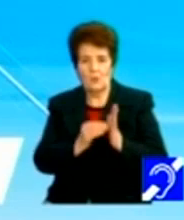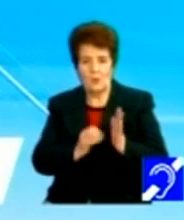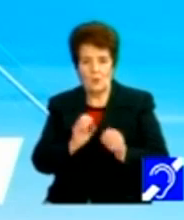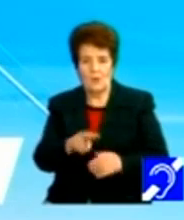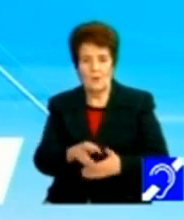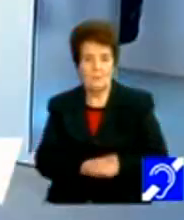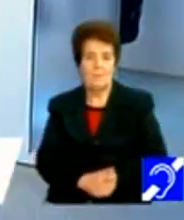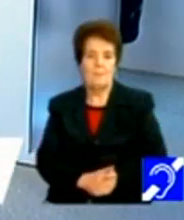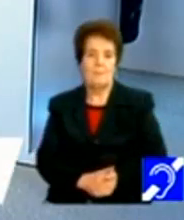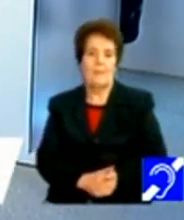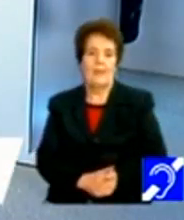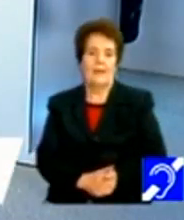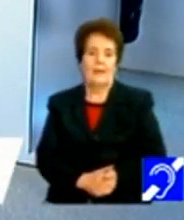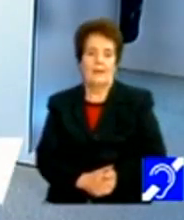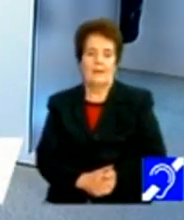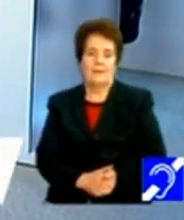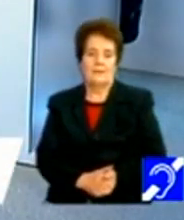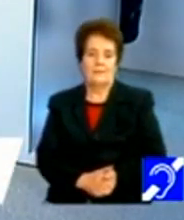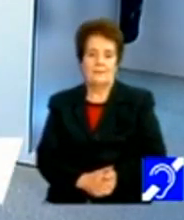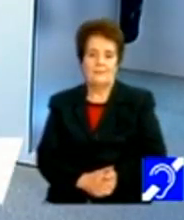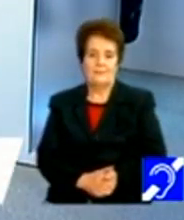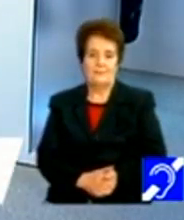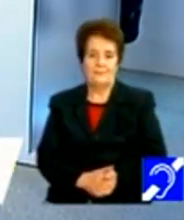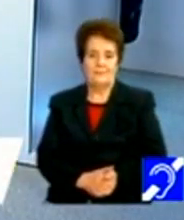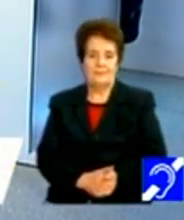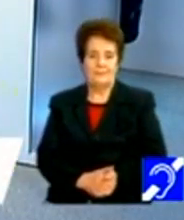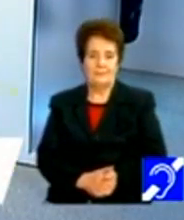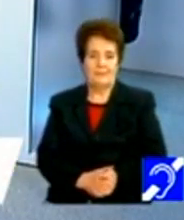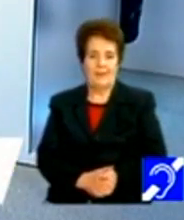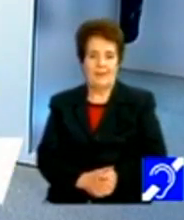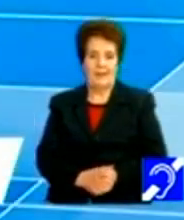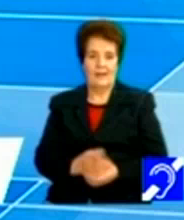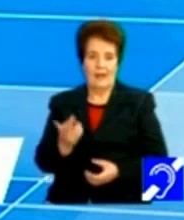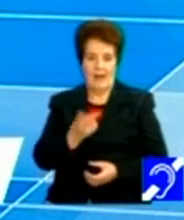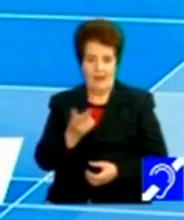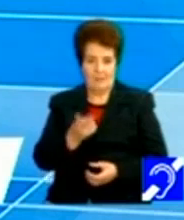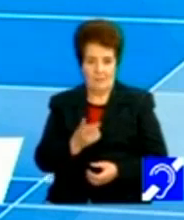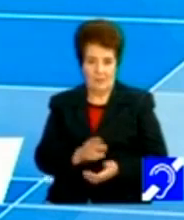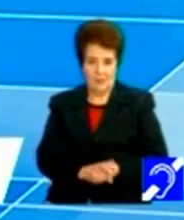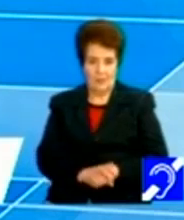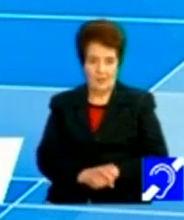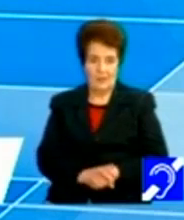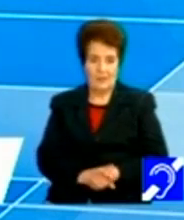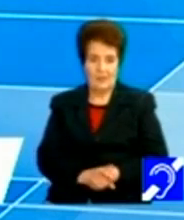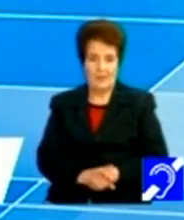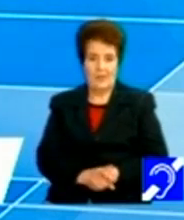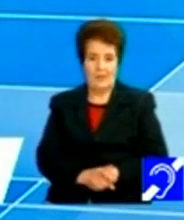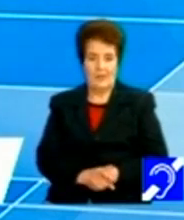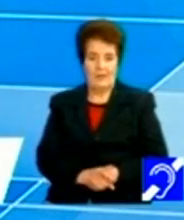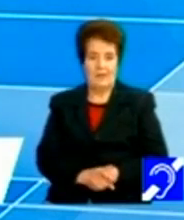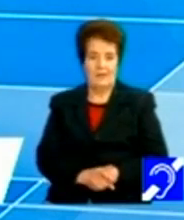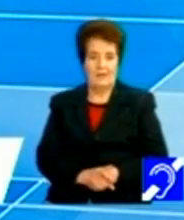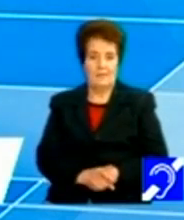Da, mulțumesc. Eu vă apreciez sinceritatea ambilor, pe care așa o simt acum, nu știu, rămâne și